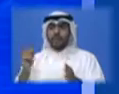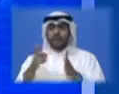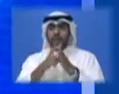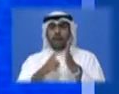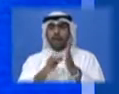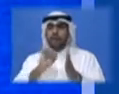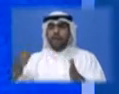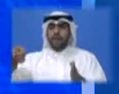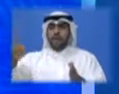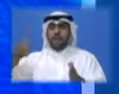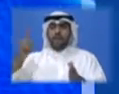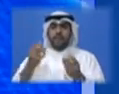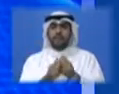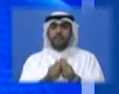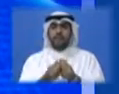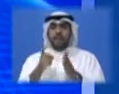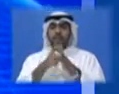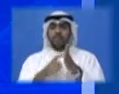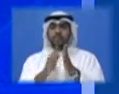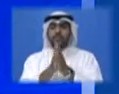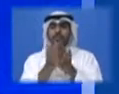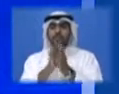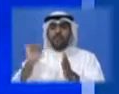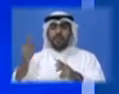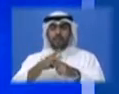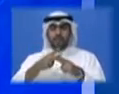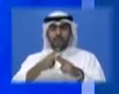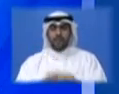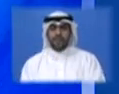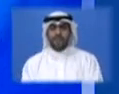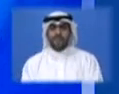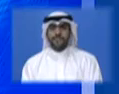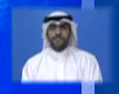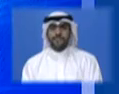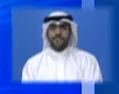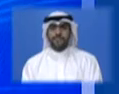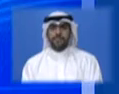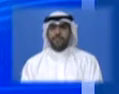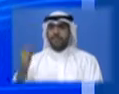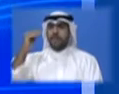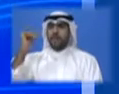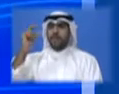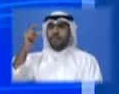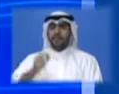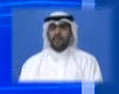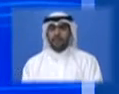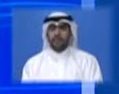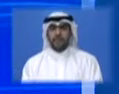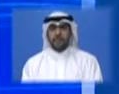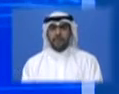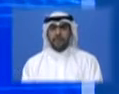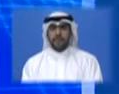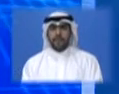المادة 11 من قانون الجنسية الكويتية، وهم أحمد مشاري عبد العزيز عبد